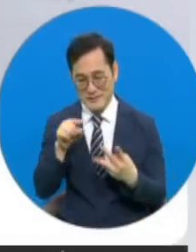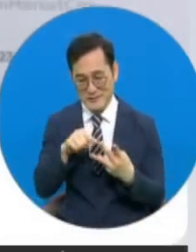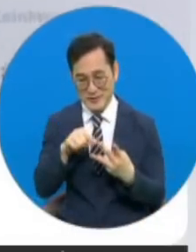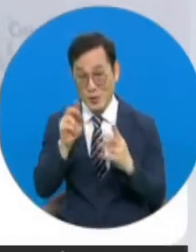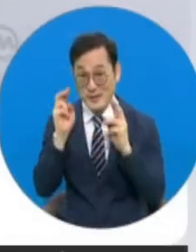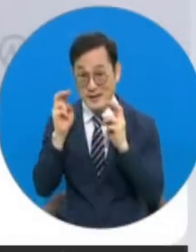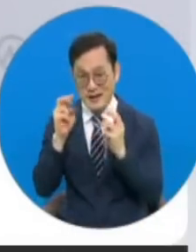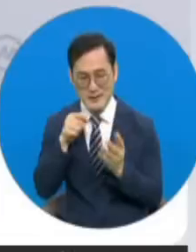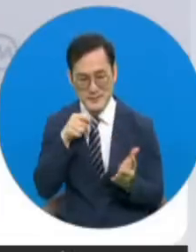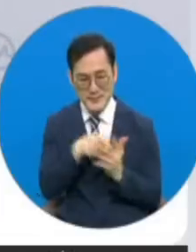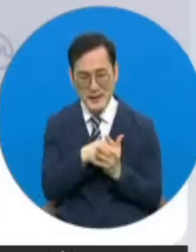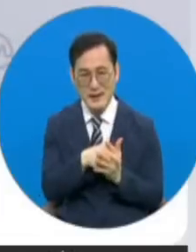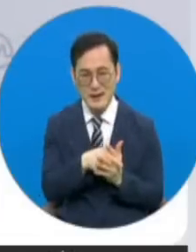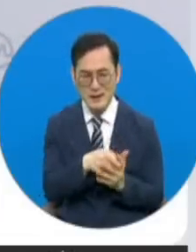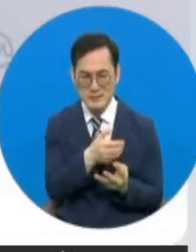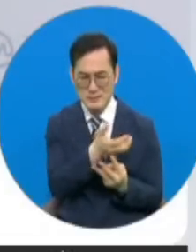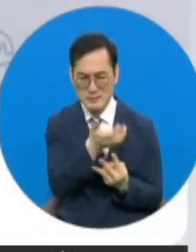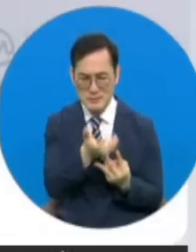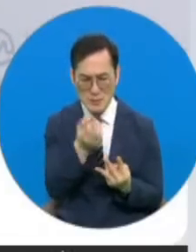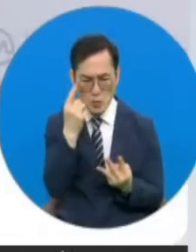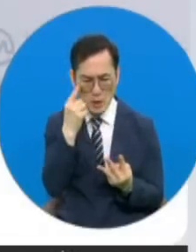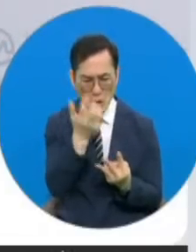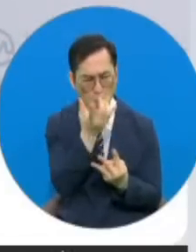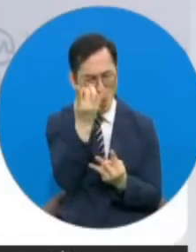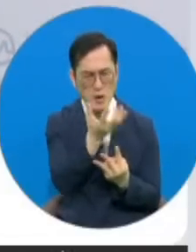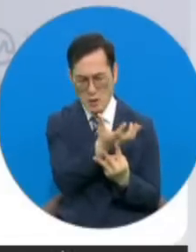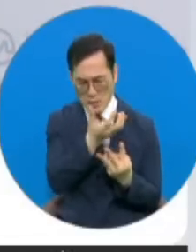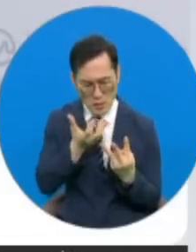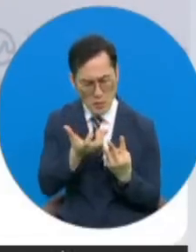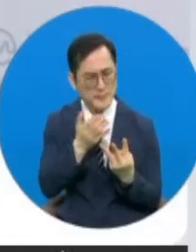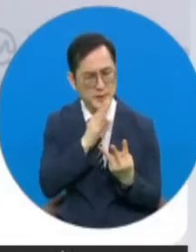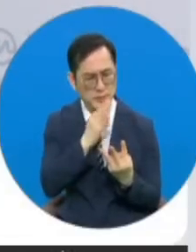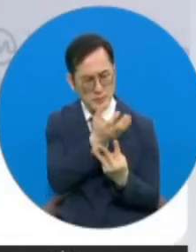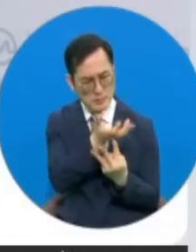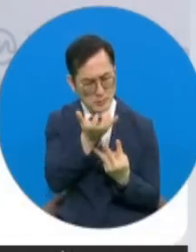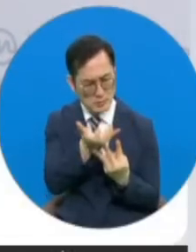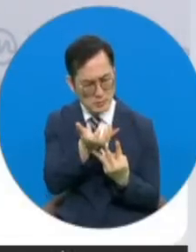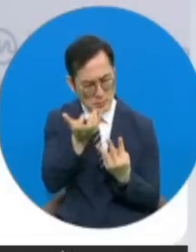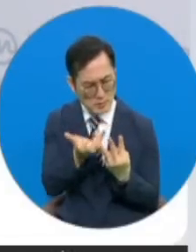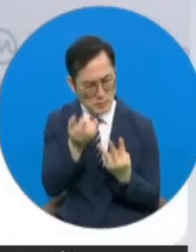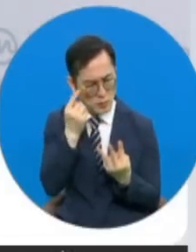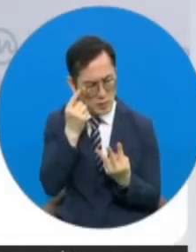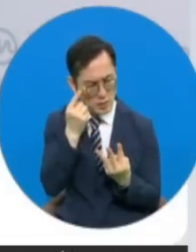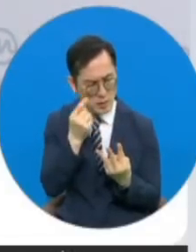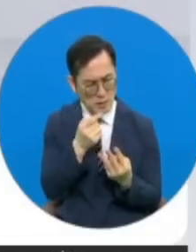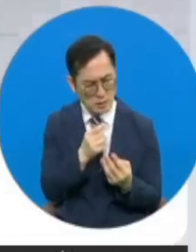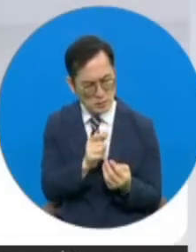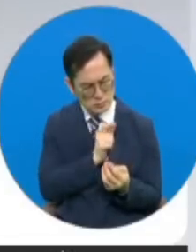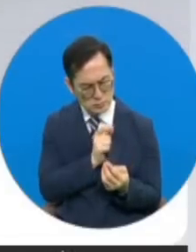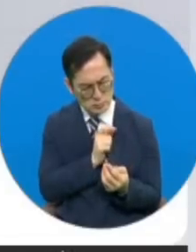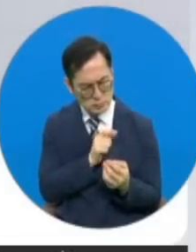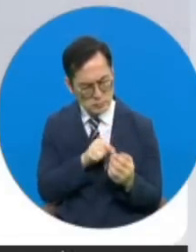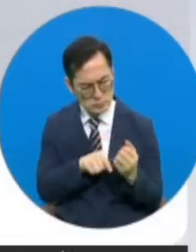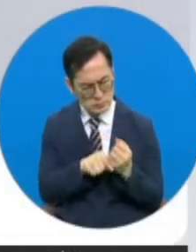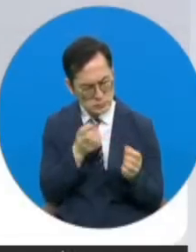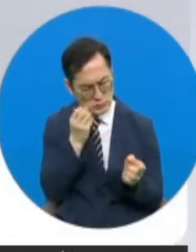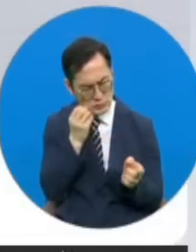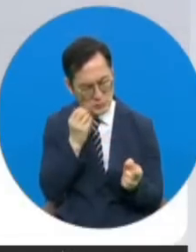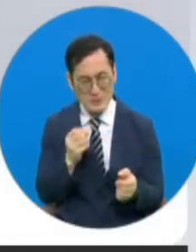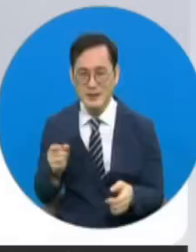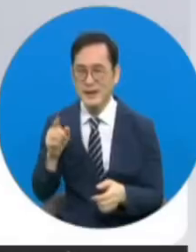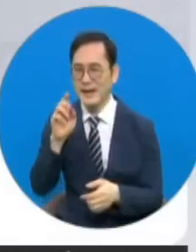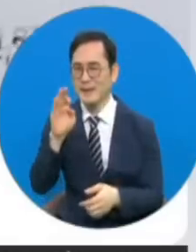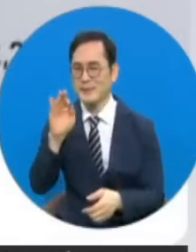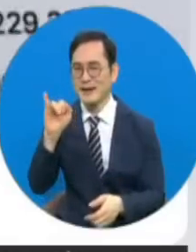어떠한 코인 거래 관련된 수상한 거래 이런 것들은 이제 잘 살펴볼 수 있다는 거죠 그래서 이제 압수수 걸릴 때 김남구 의원에 대한